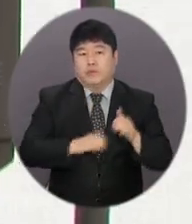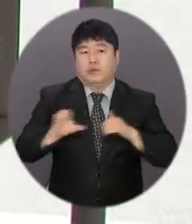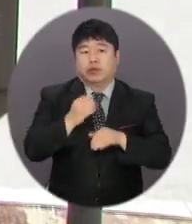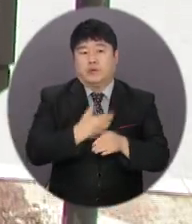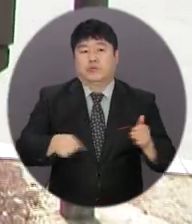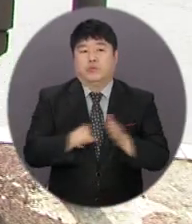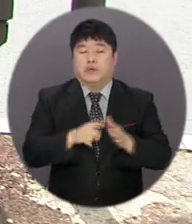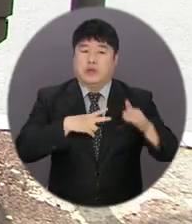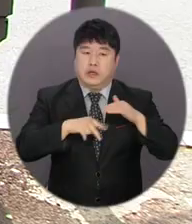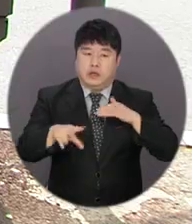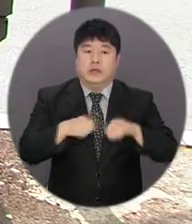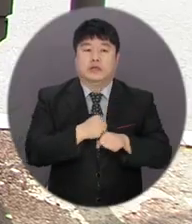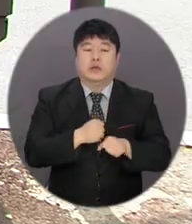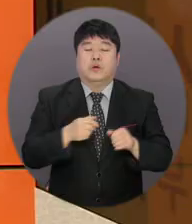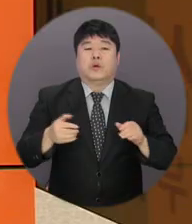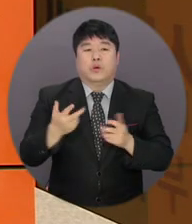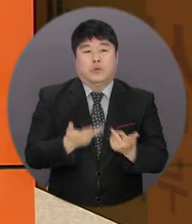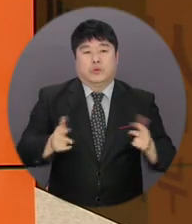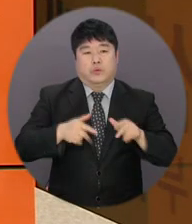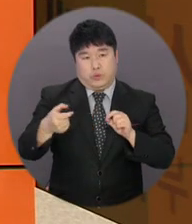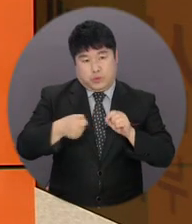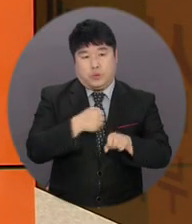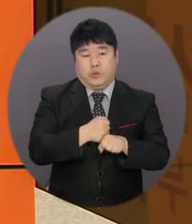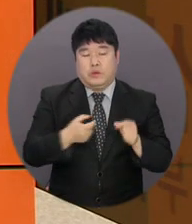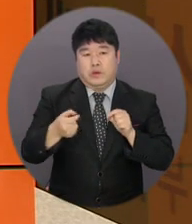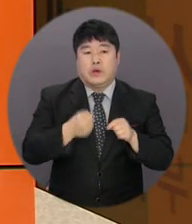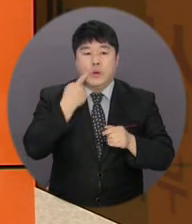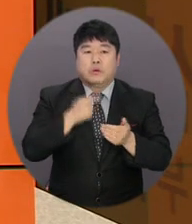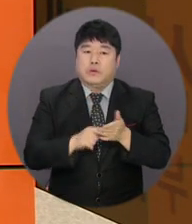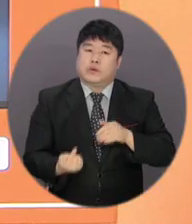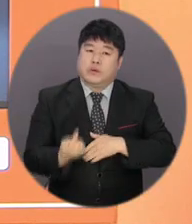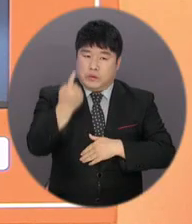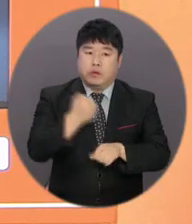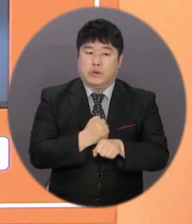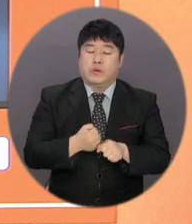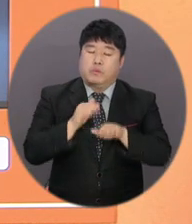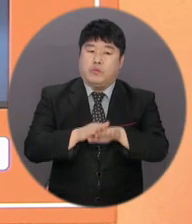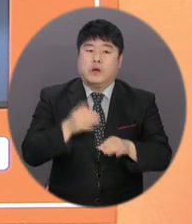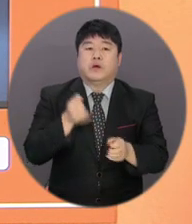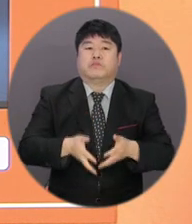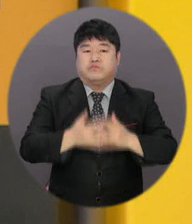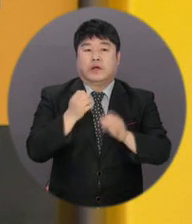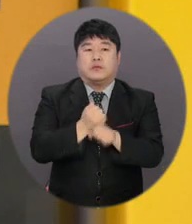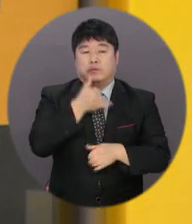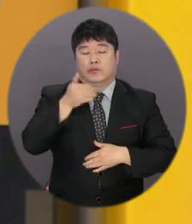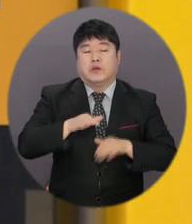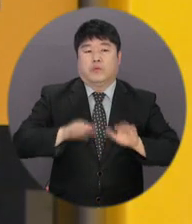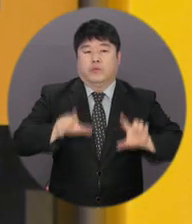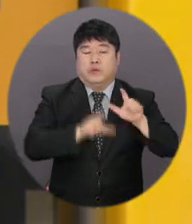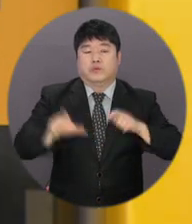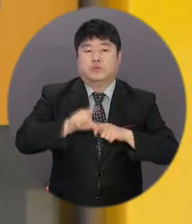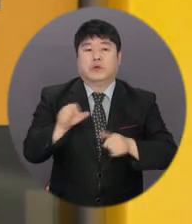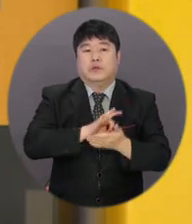지난해부터 지하철역이나 공원 입구 등 접근성이 높은 곳으로 보관함 설치를 확대하고 있습니다. 또 올해부터 추가하는